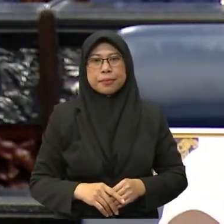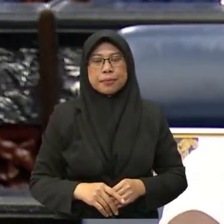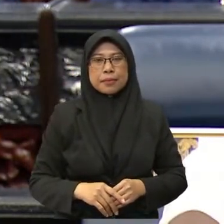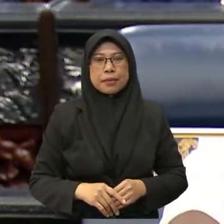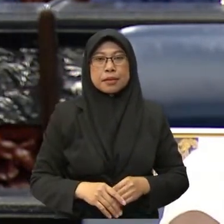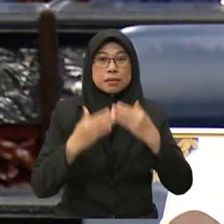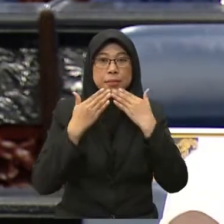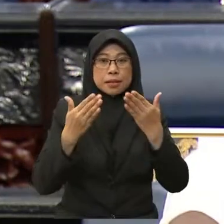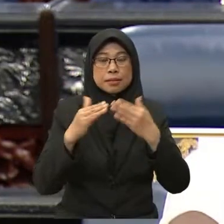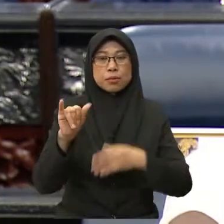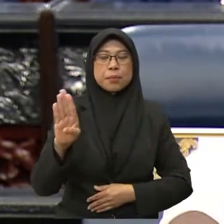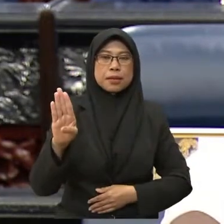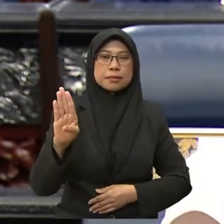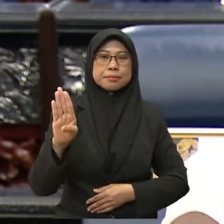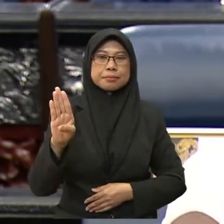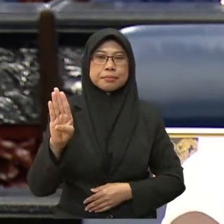Terima kasih Yang Berhormat.